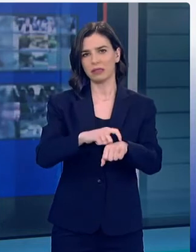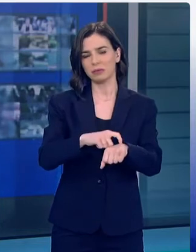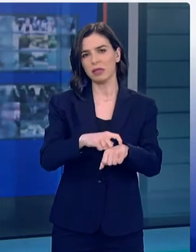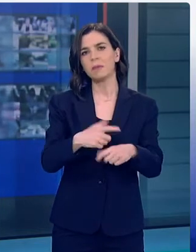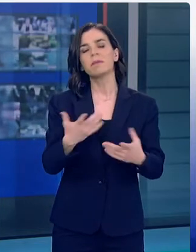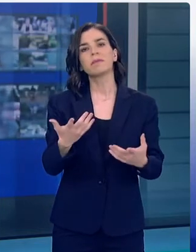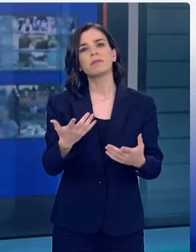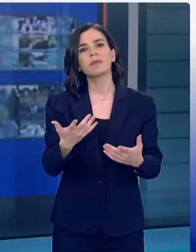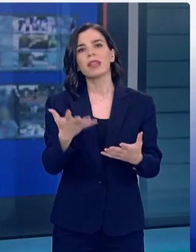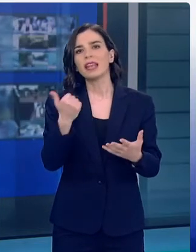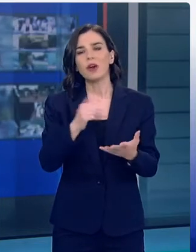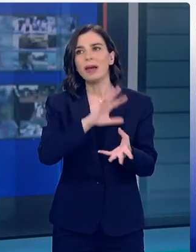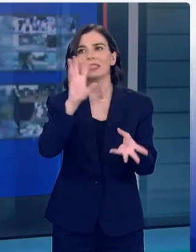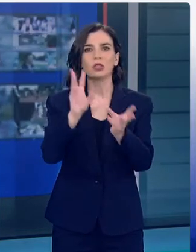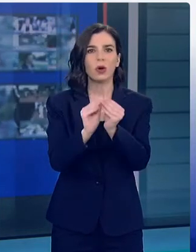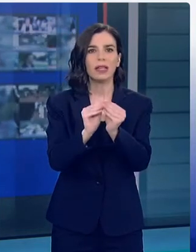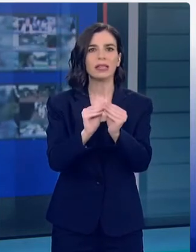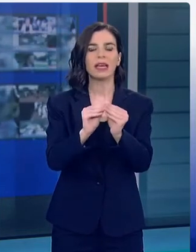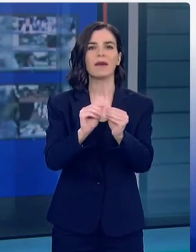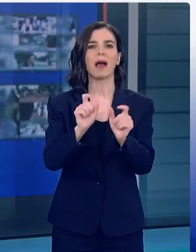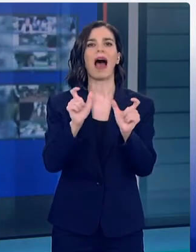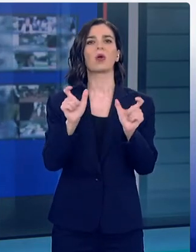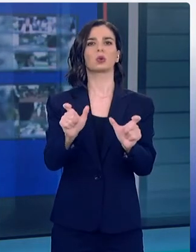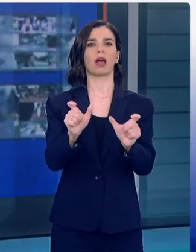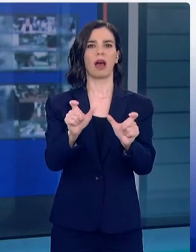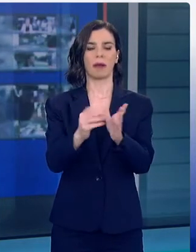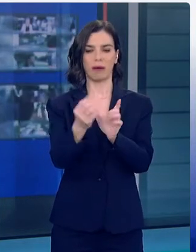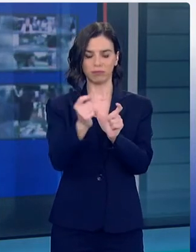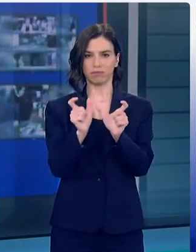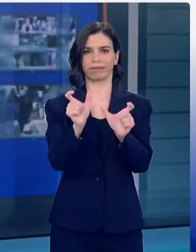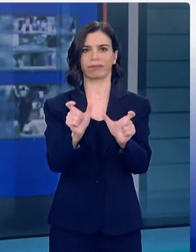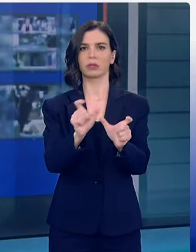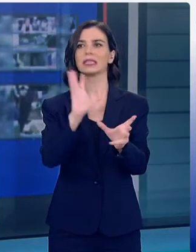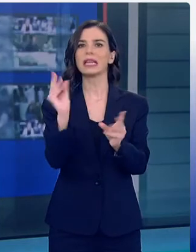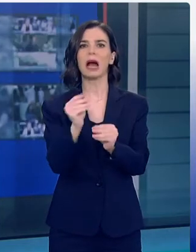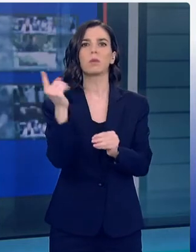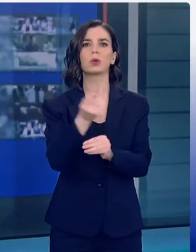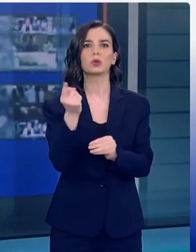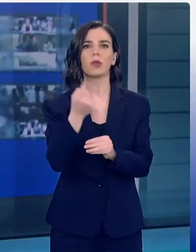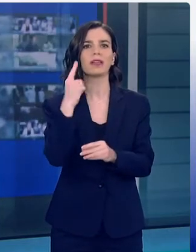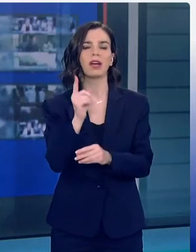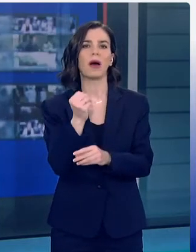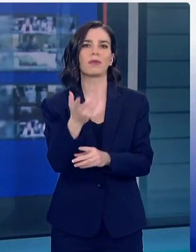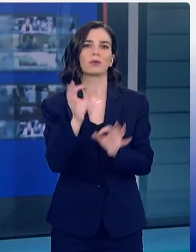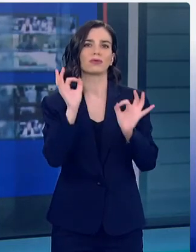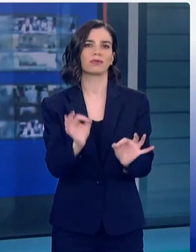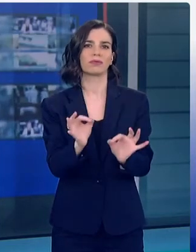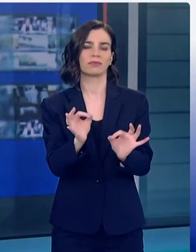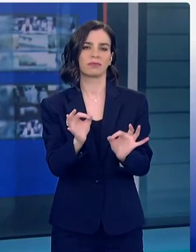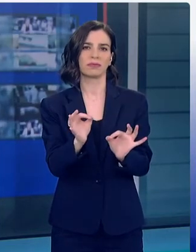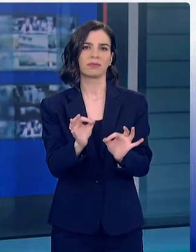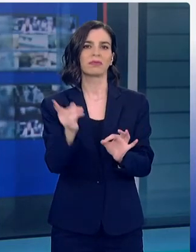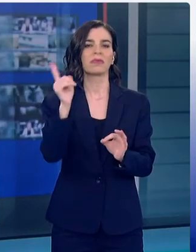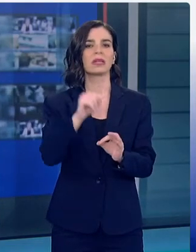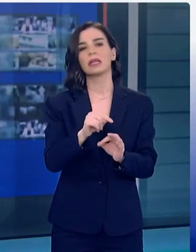έχουμε ακόμα συλλογική ανοσία και προστασία από τον ιό σε πληθυσμιακό επίπεδο σε μεγάλο βαθμό. Σε